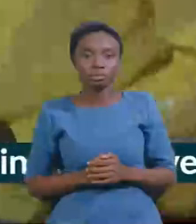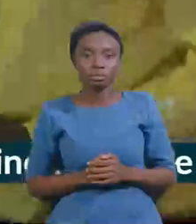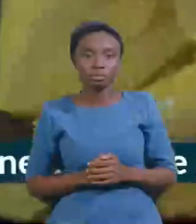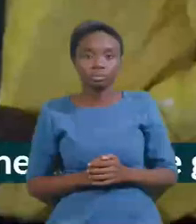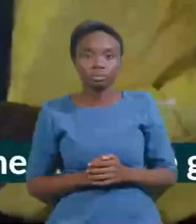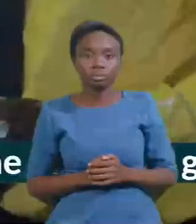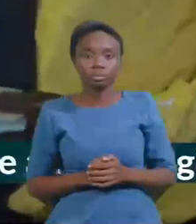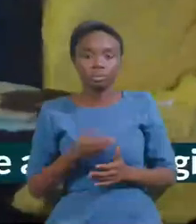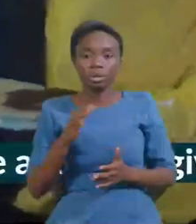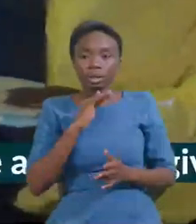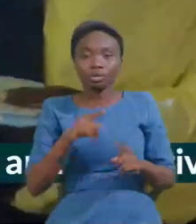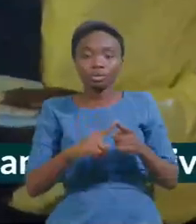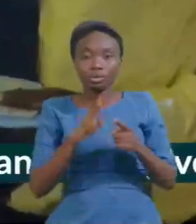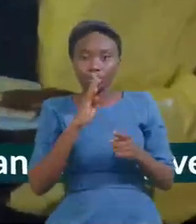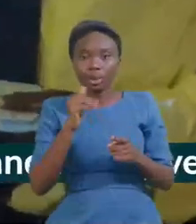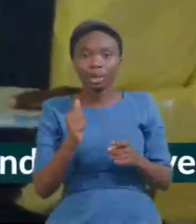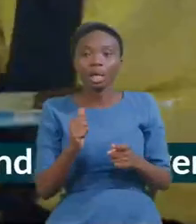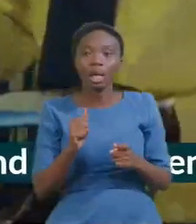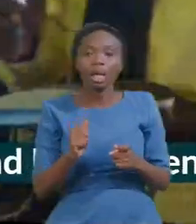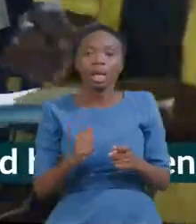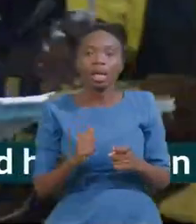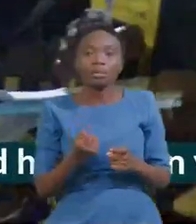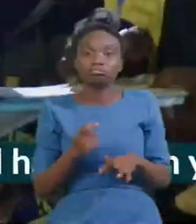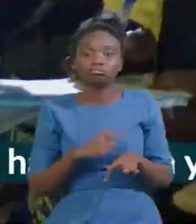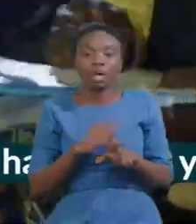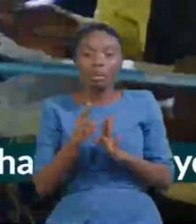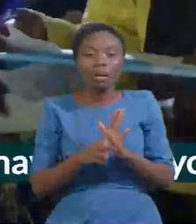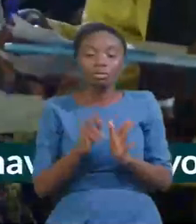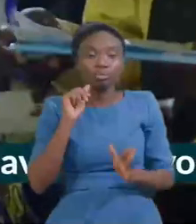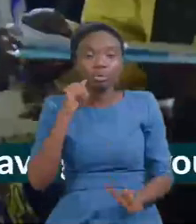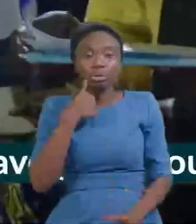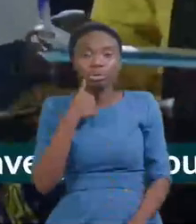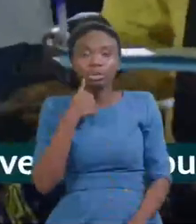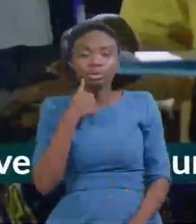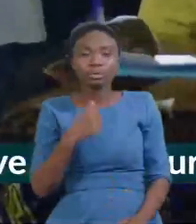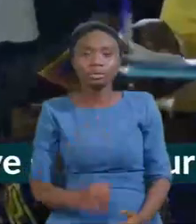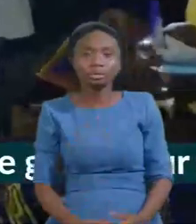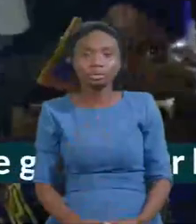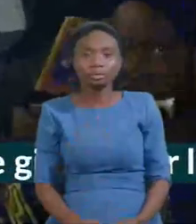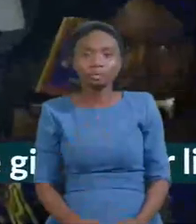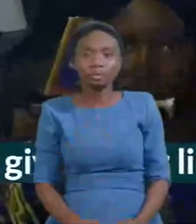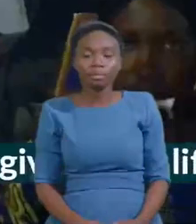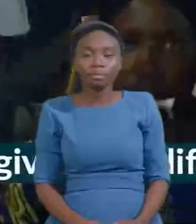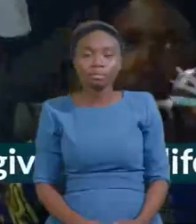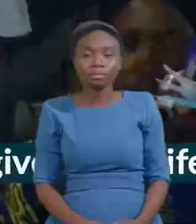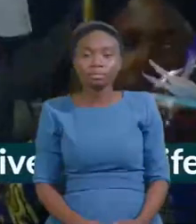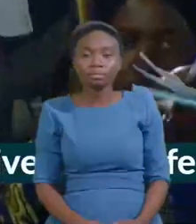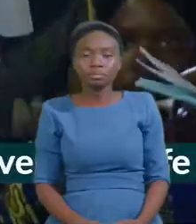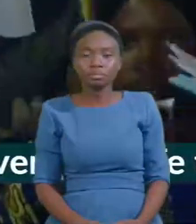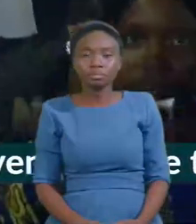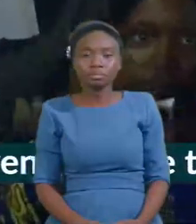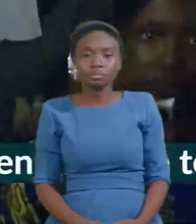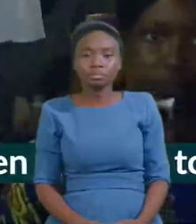There is going to be a lunch hour tomorrow. Il y aura un moment de rassemblement de